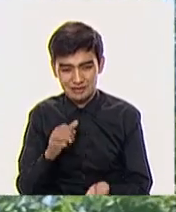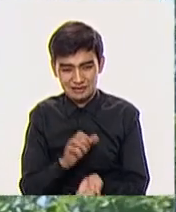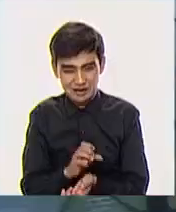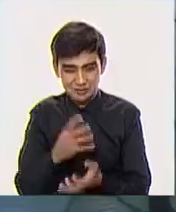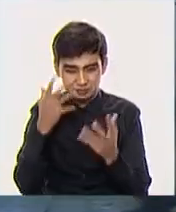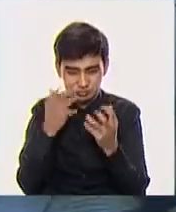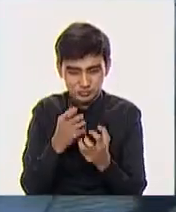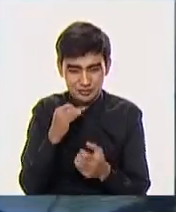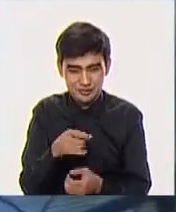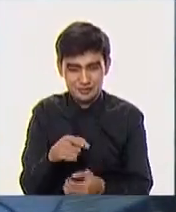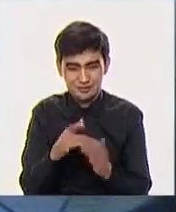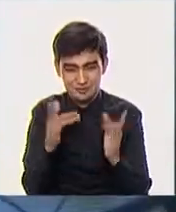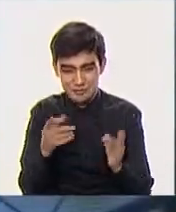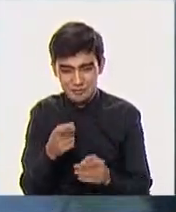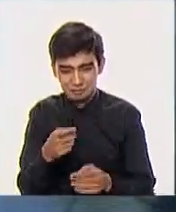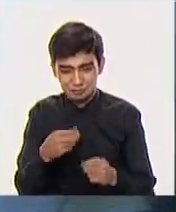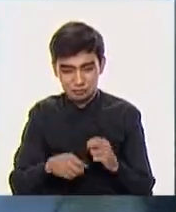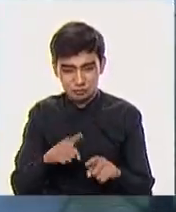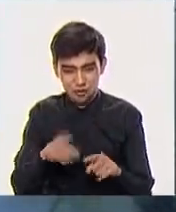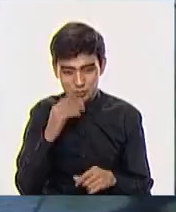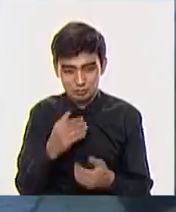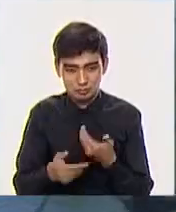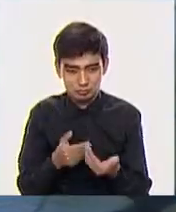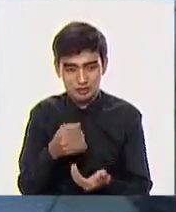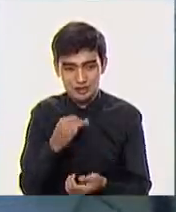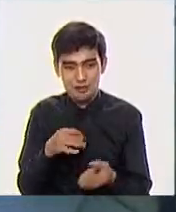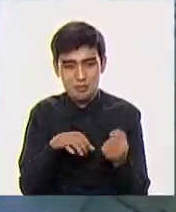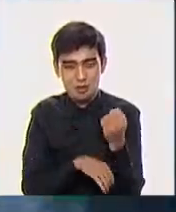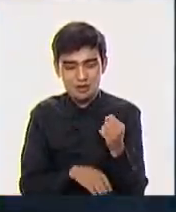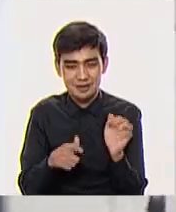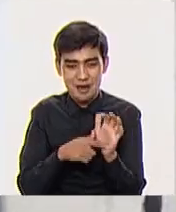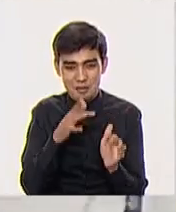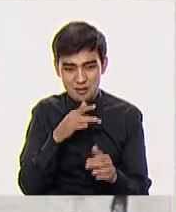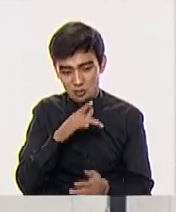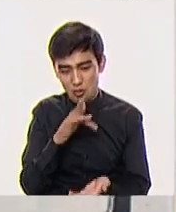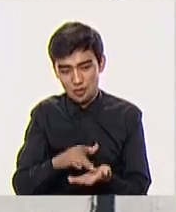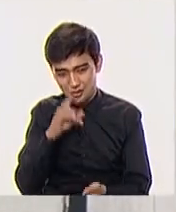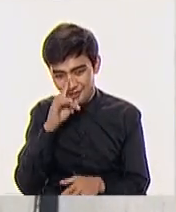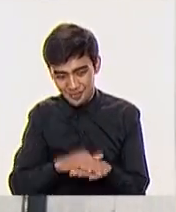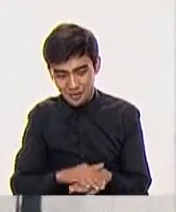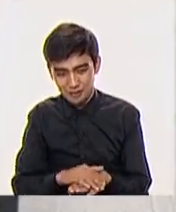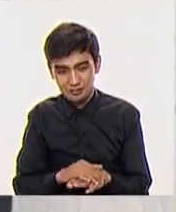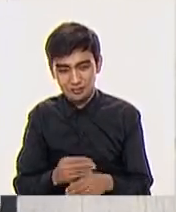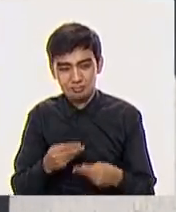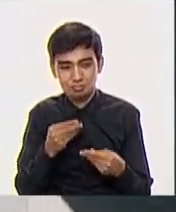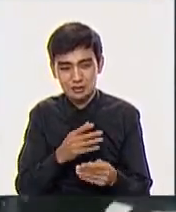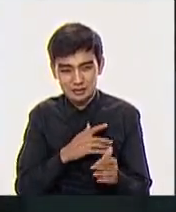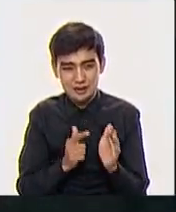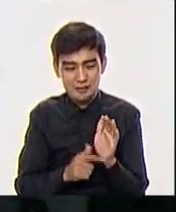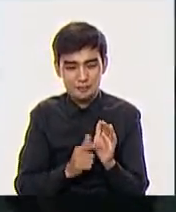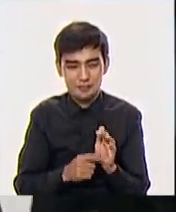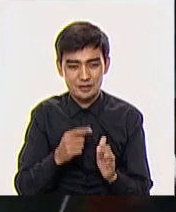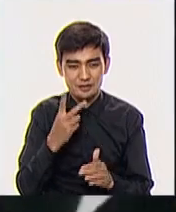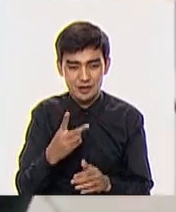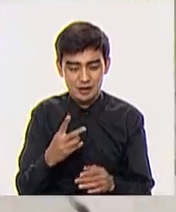темноте, через тот самый хлипкий мостик. Жители говорят, что за последние 7 лет городской акимат выделил лишь 72